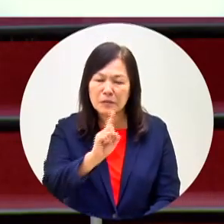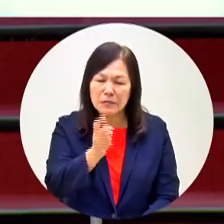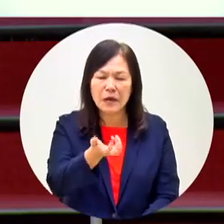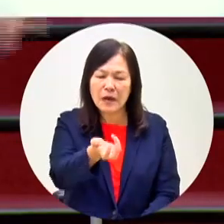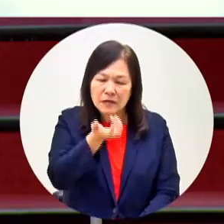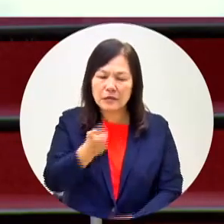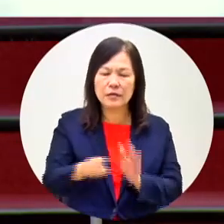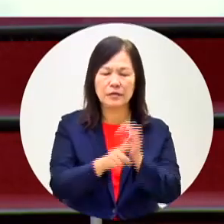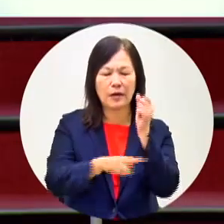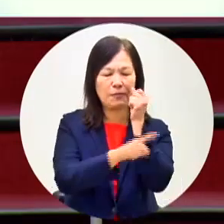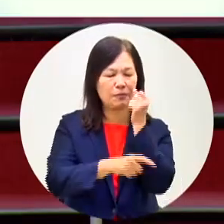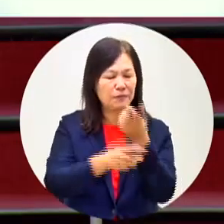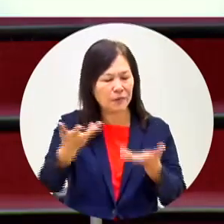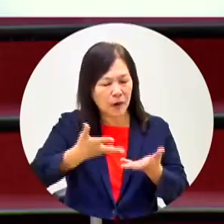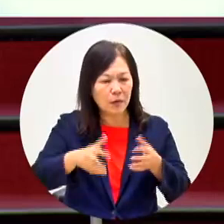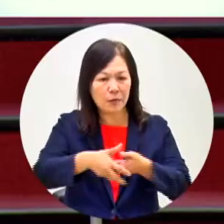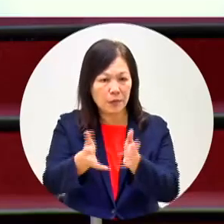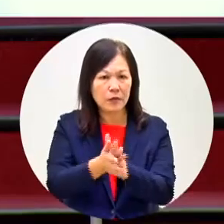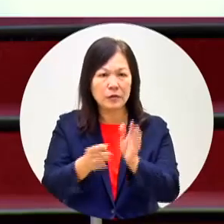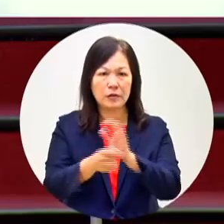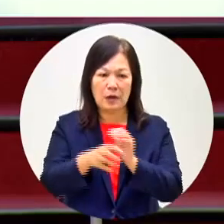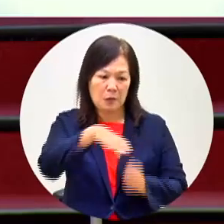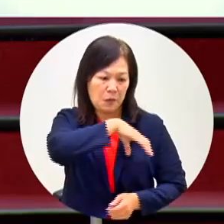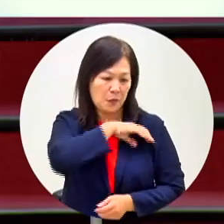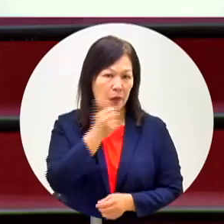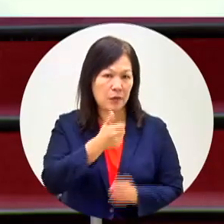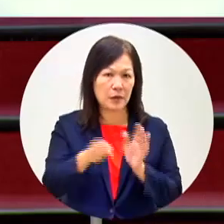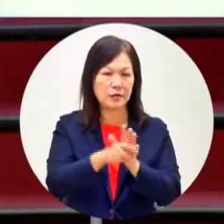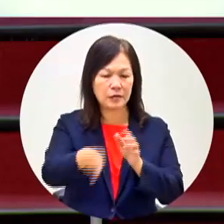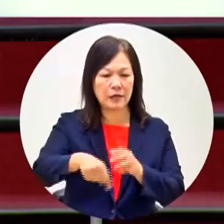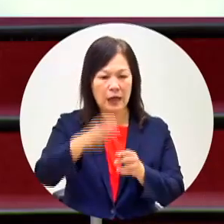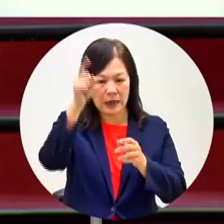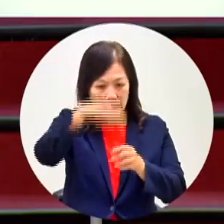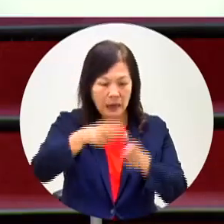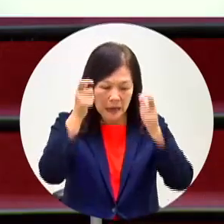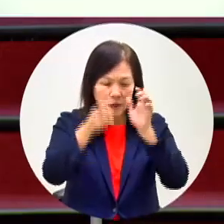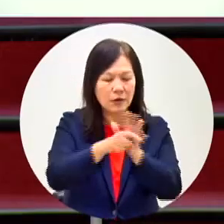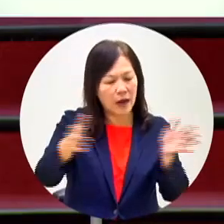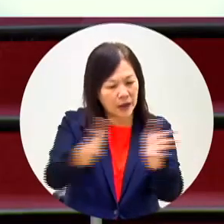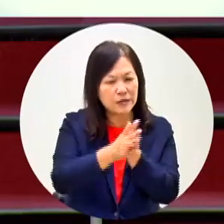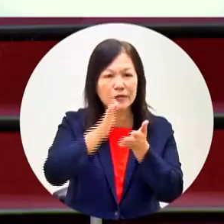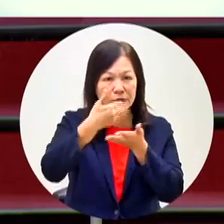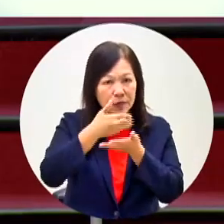落台高雄佮做食饭，啊，这毋是无政府底啥？